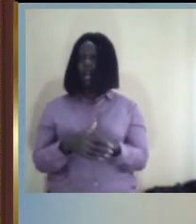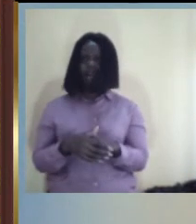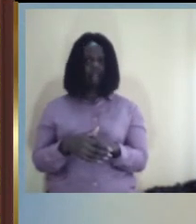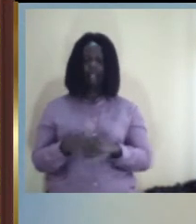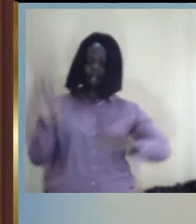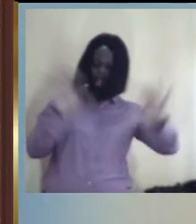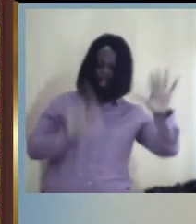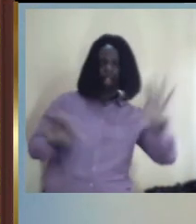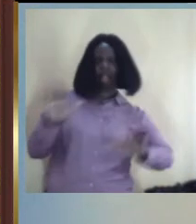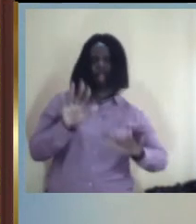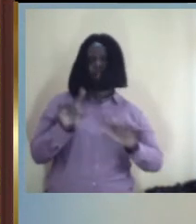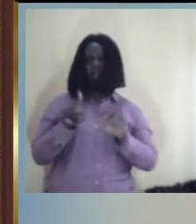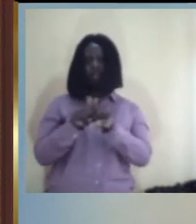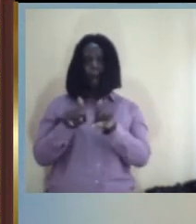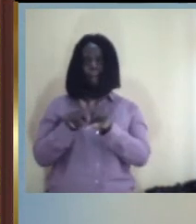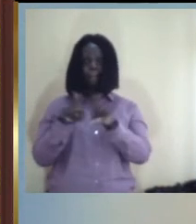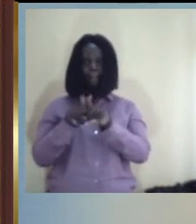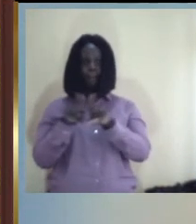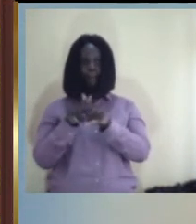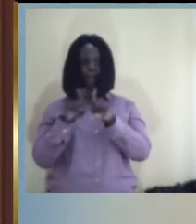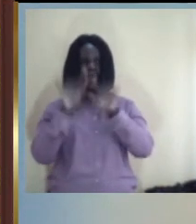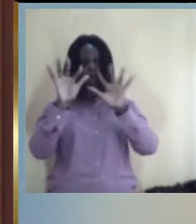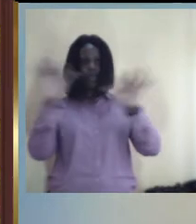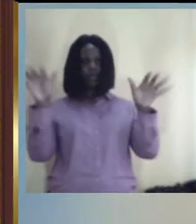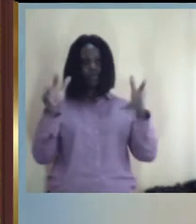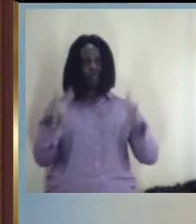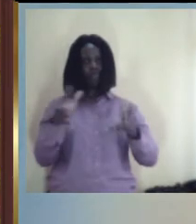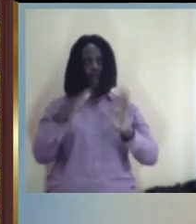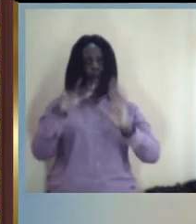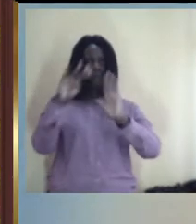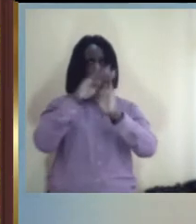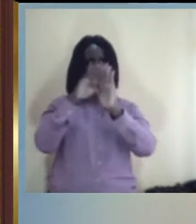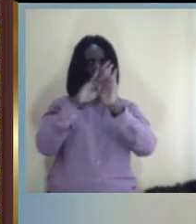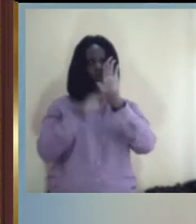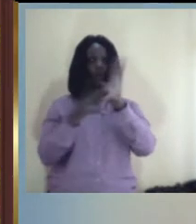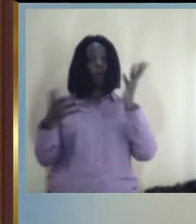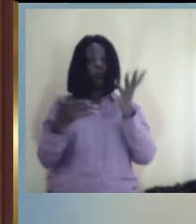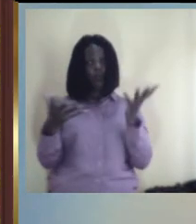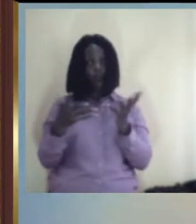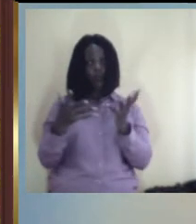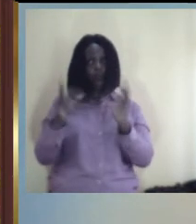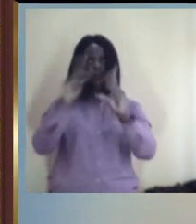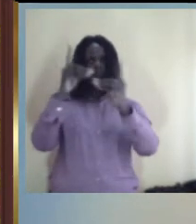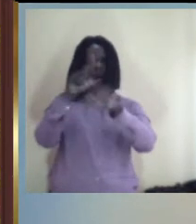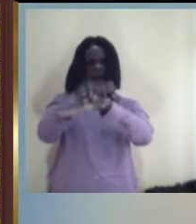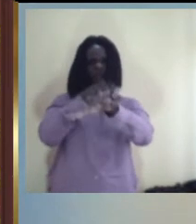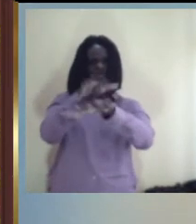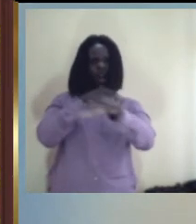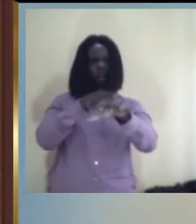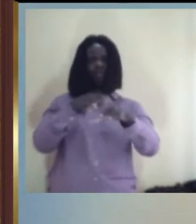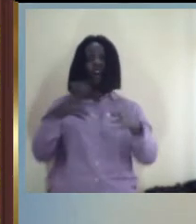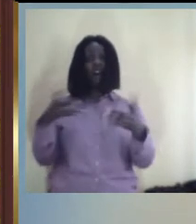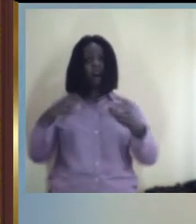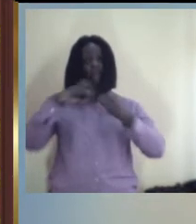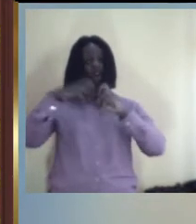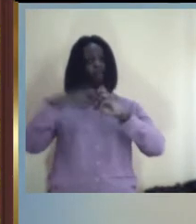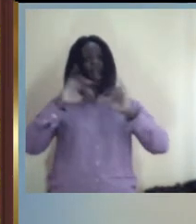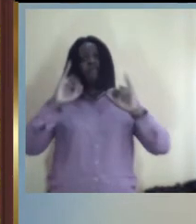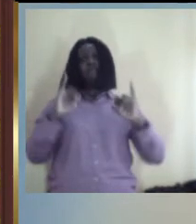kanye na thila kulolu hlelo lwakwa agriculture sinezinkinga